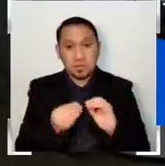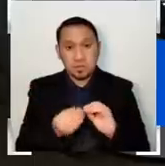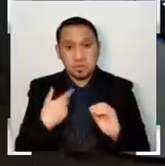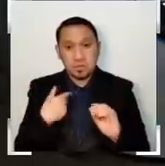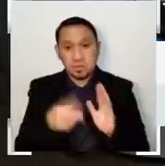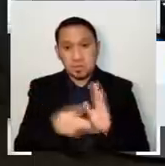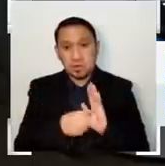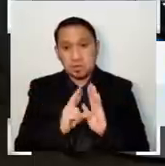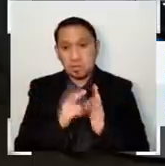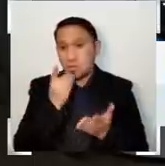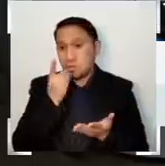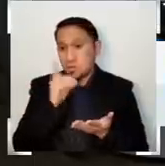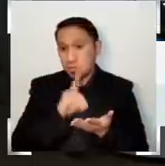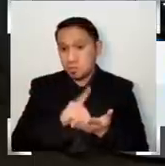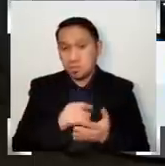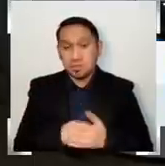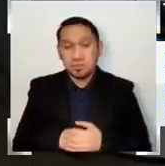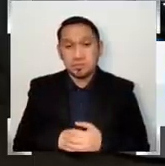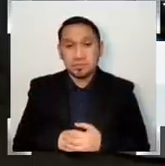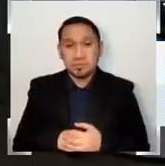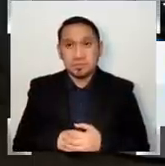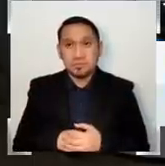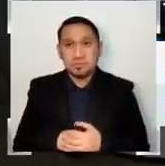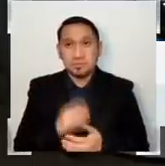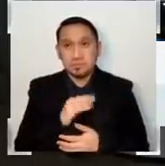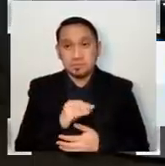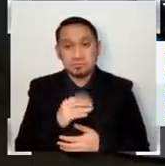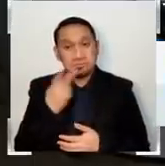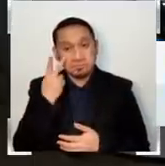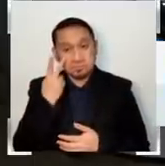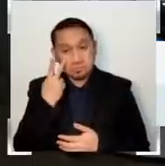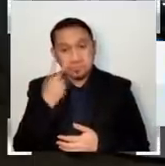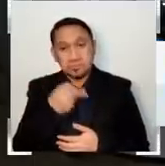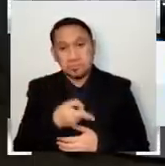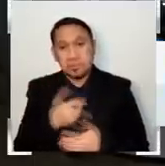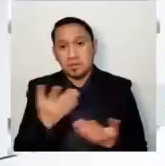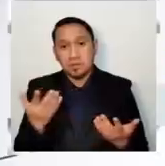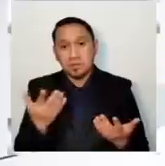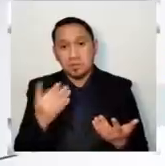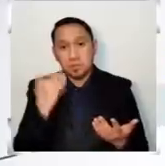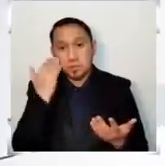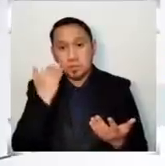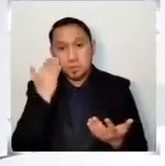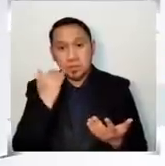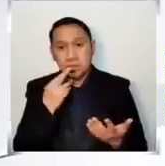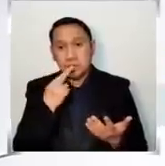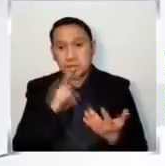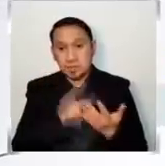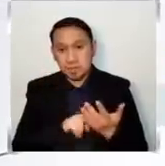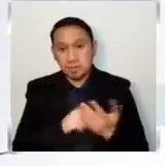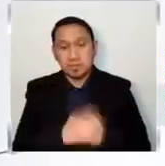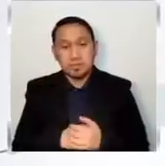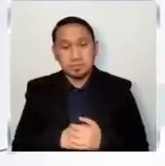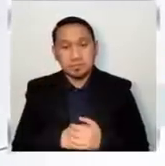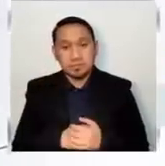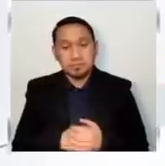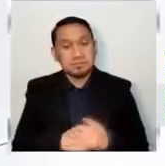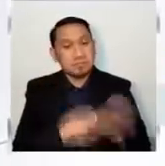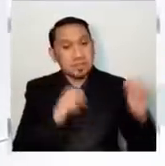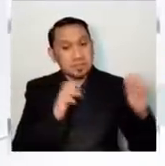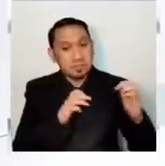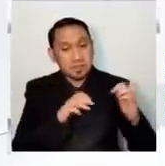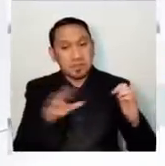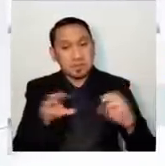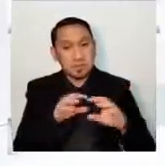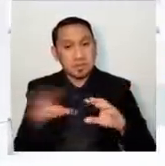na nakita nila na delinquent po yung registration po ng sasakyan. Umaasa ang MMDA na agad rin itong tutubusin na